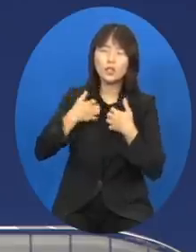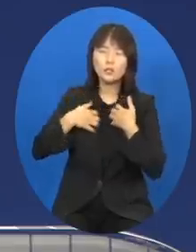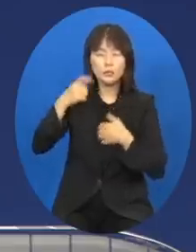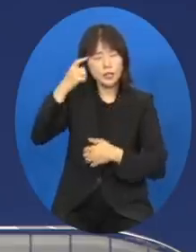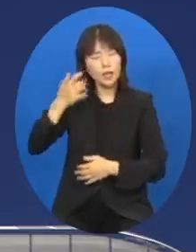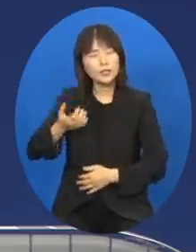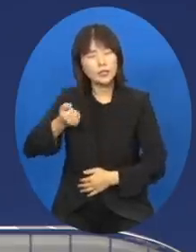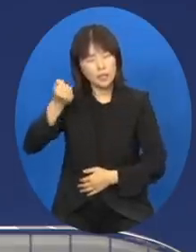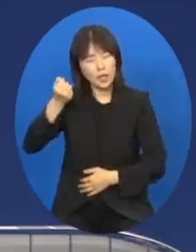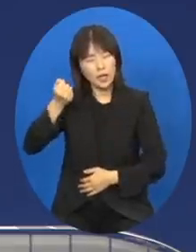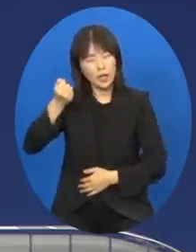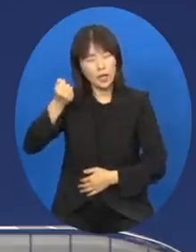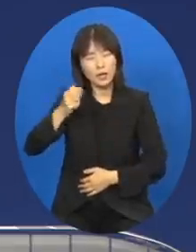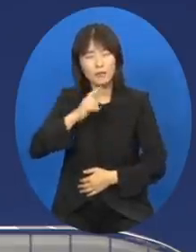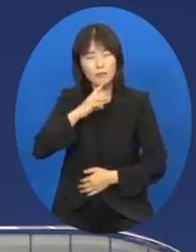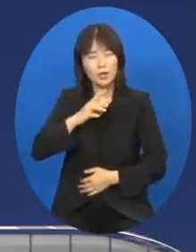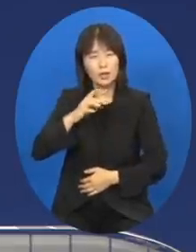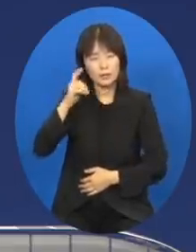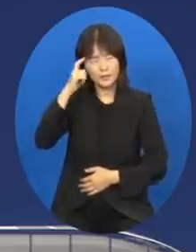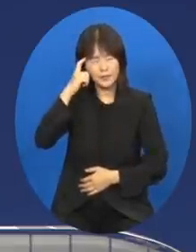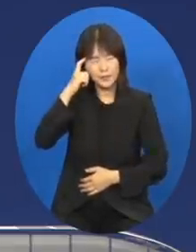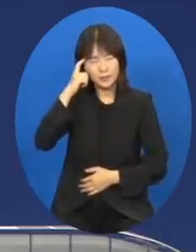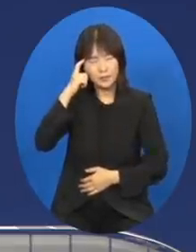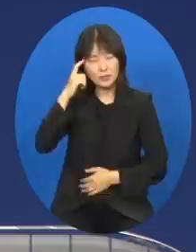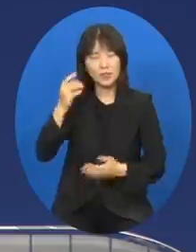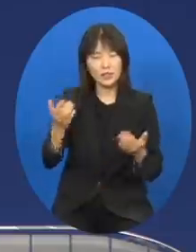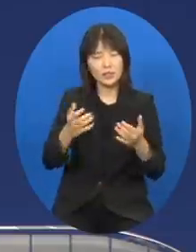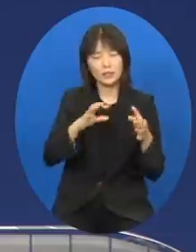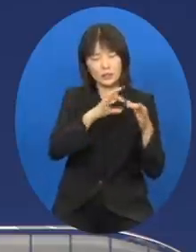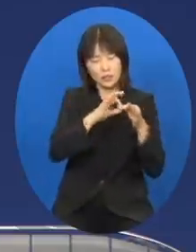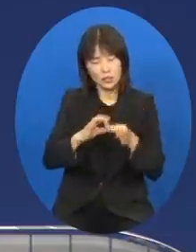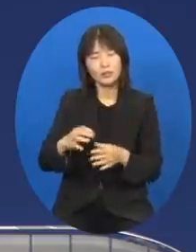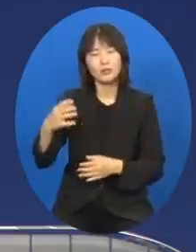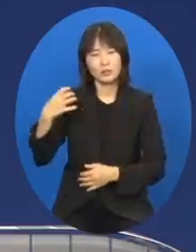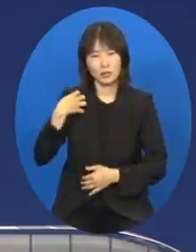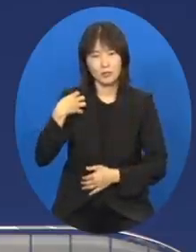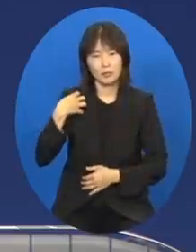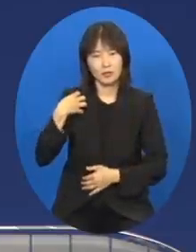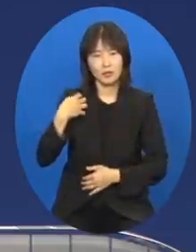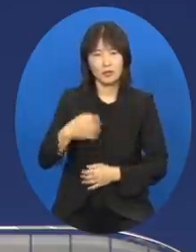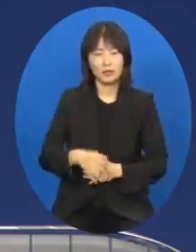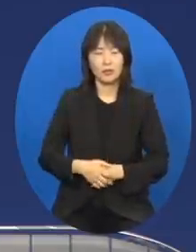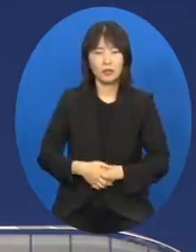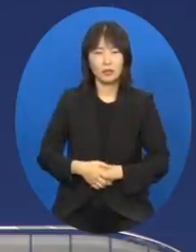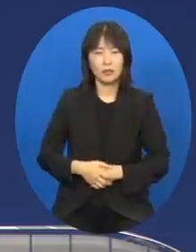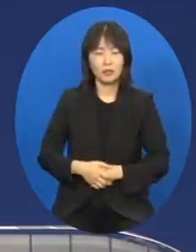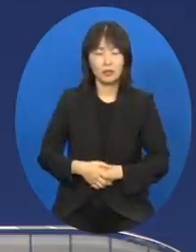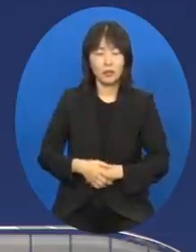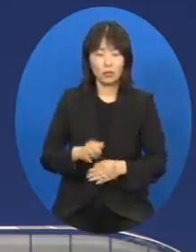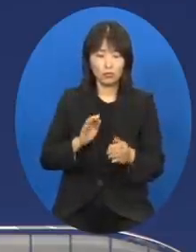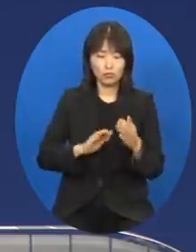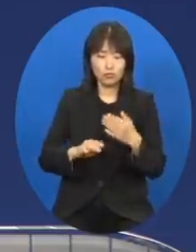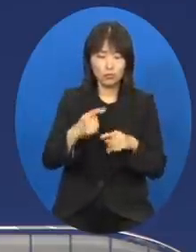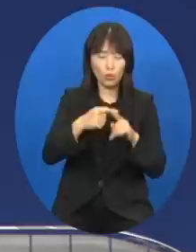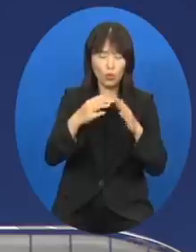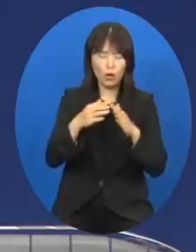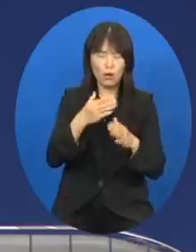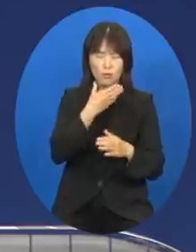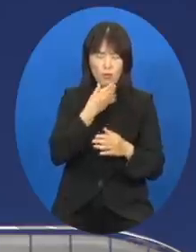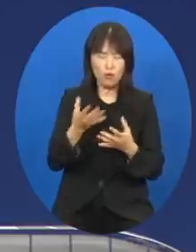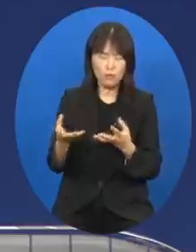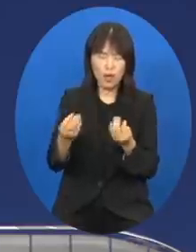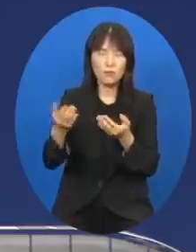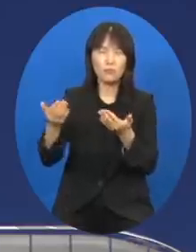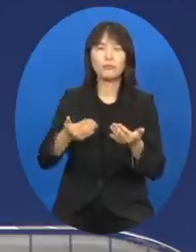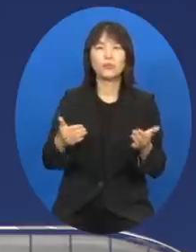생각하면서 그렇게 감당을 했어요. 근데 엄청나게 교회가 복을 받았어요.